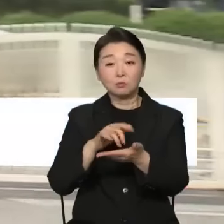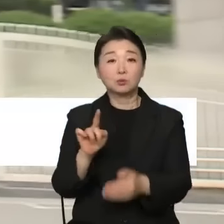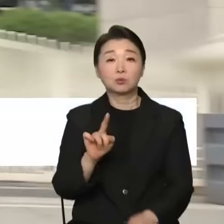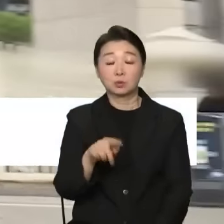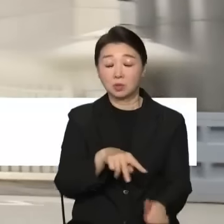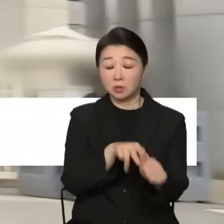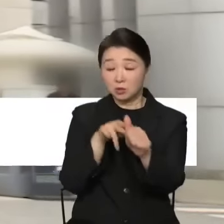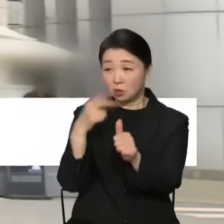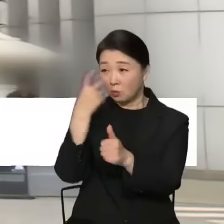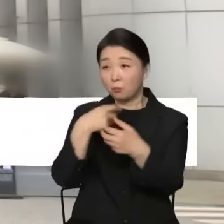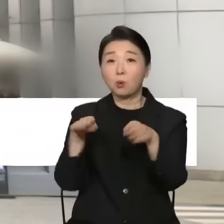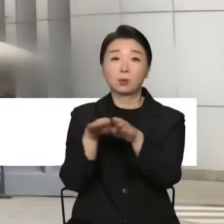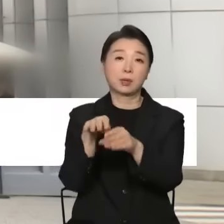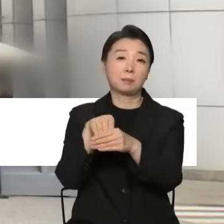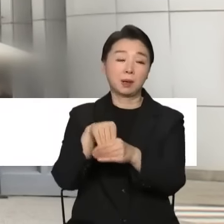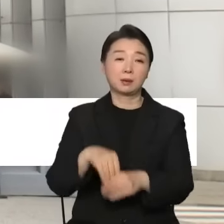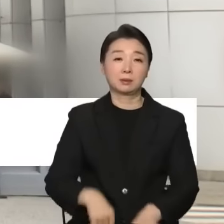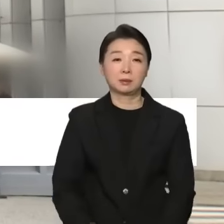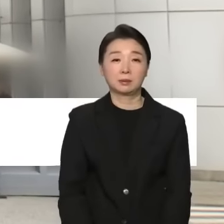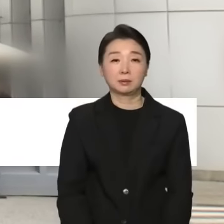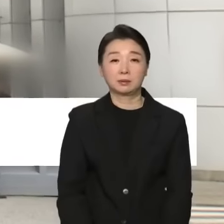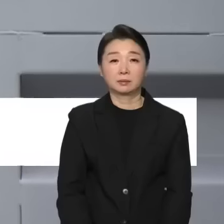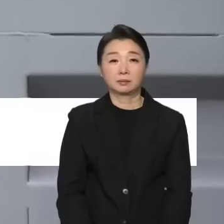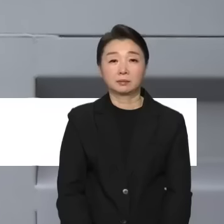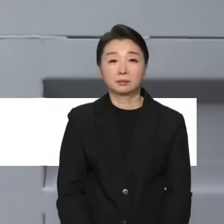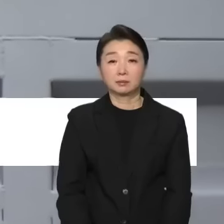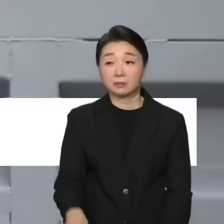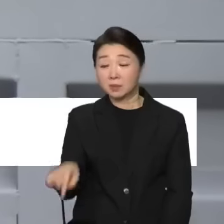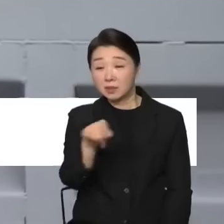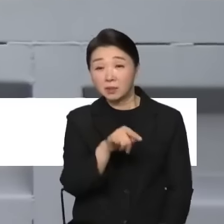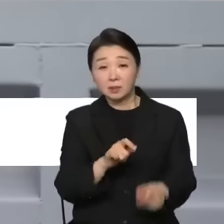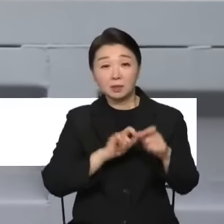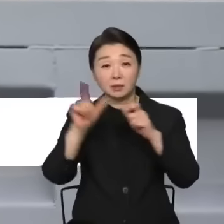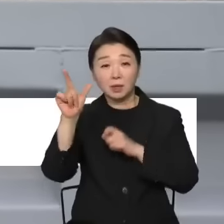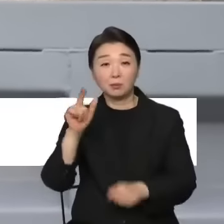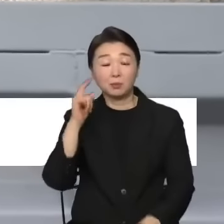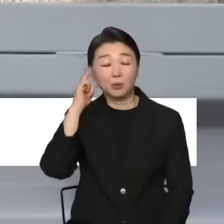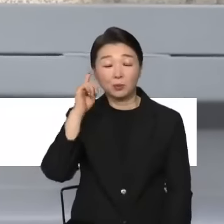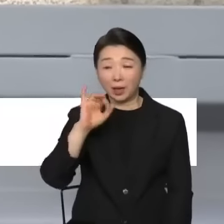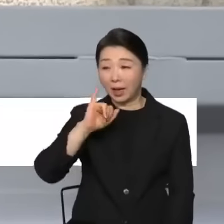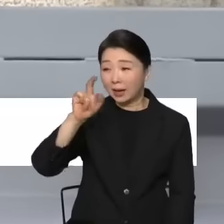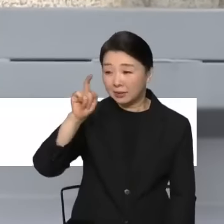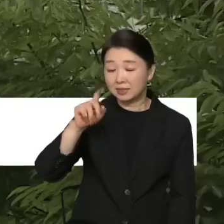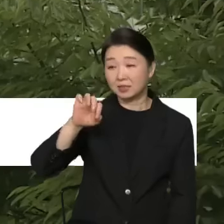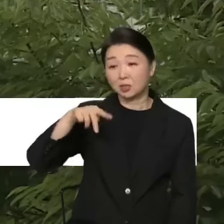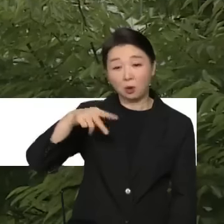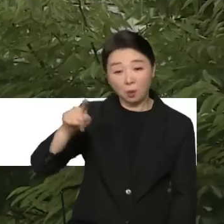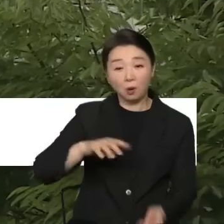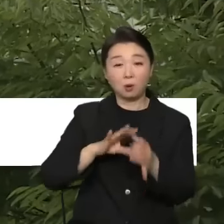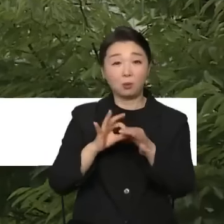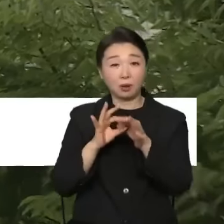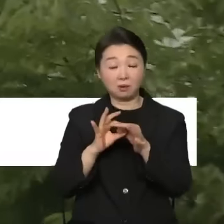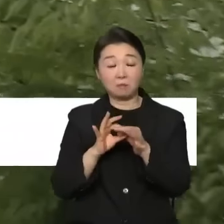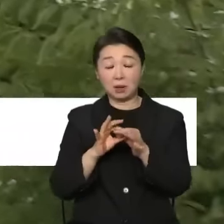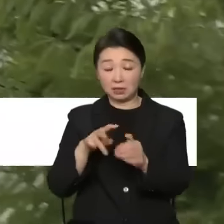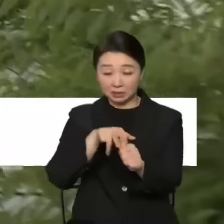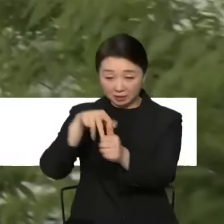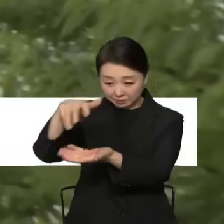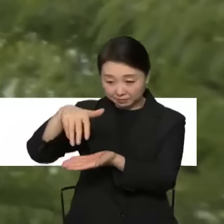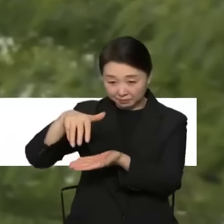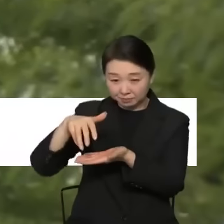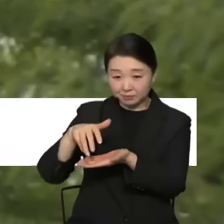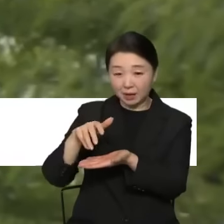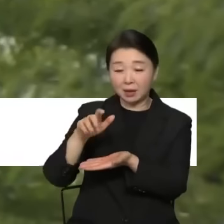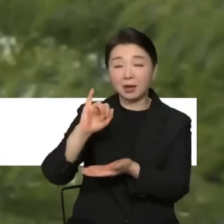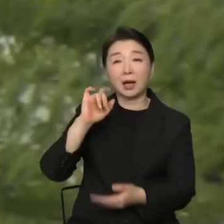정보 보호단 소속인 것으로 파악됐습니다 이들은 주로 서버 등 관련 장비를 다뤄 데이터를 확보하는 it